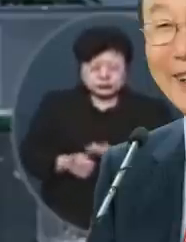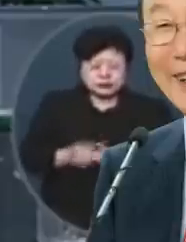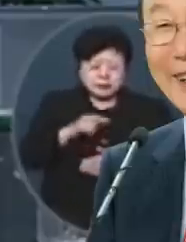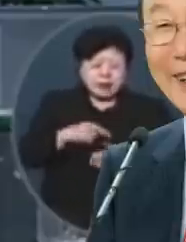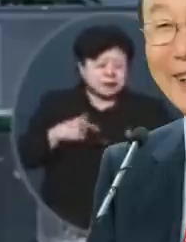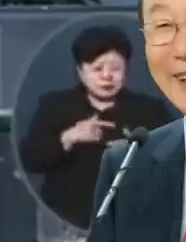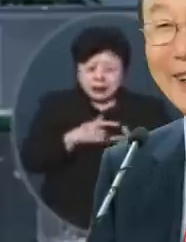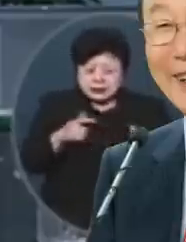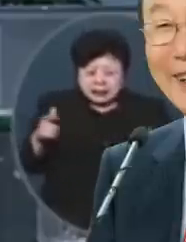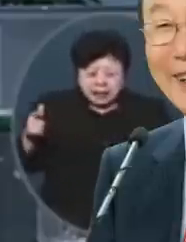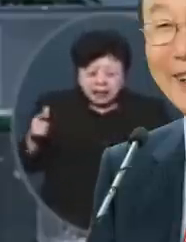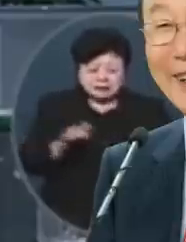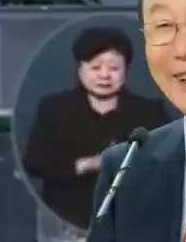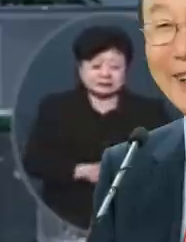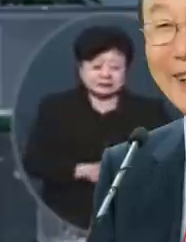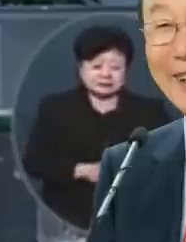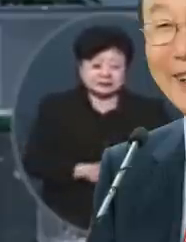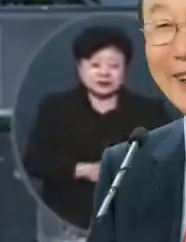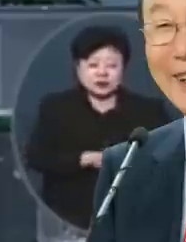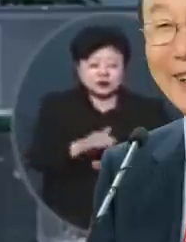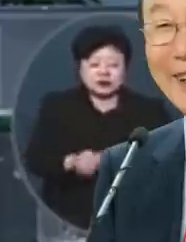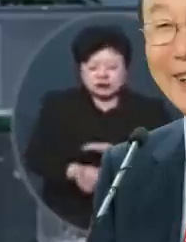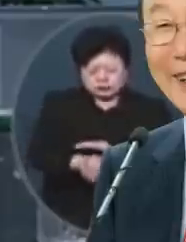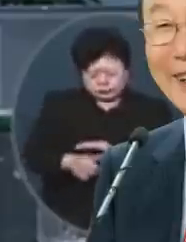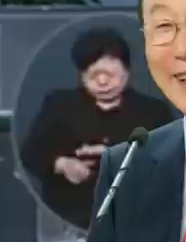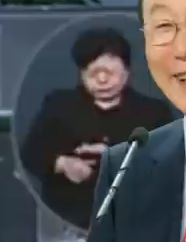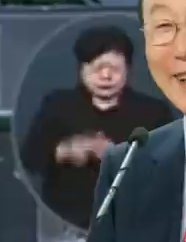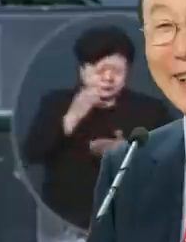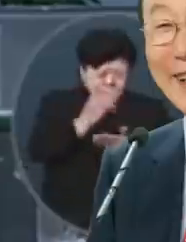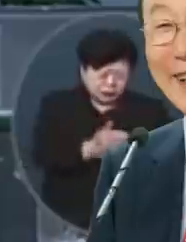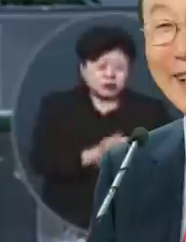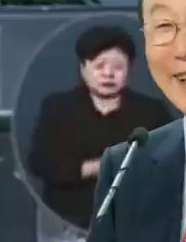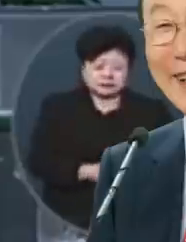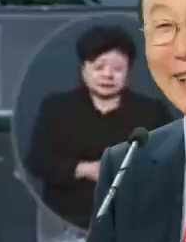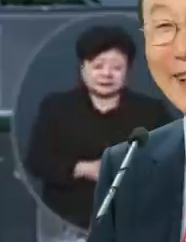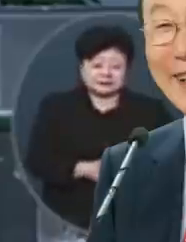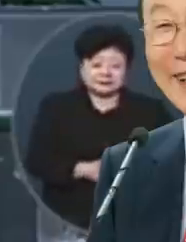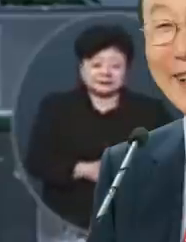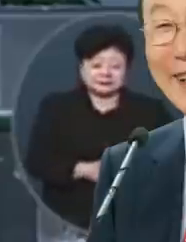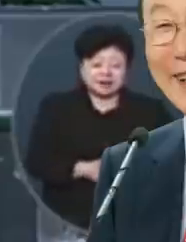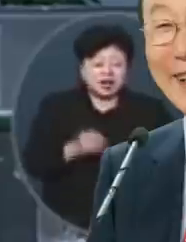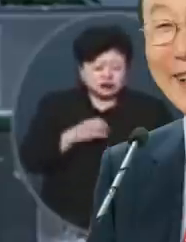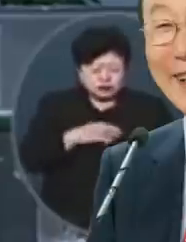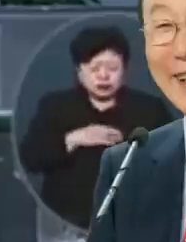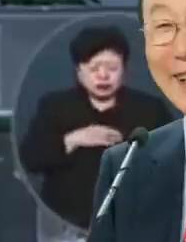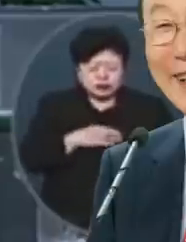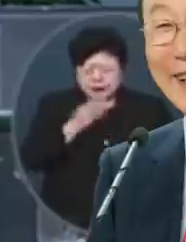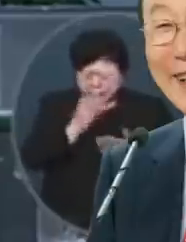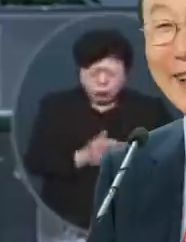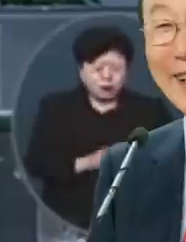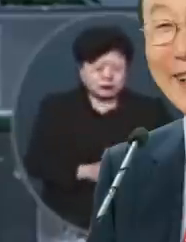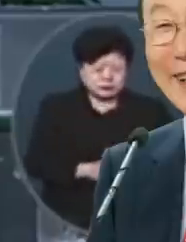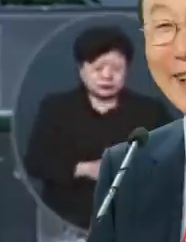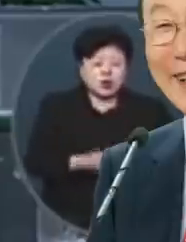기뻐하지 아니하리라고 말씀하신 대로 우리는 뒤로 물러갈지 말고 두려워하고 놀라지 말고